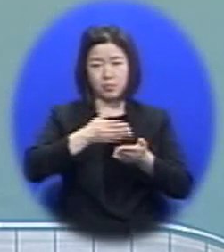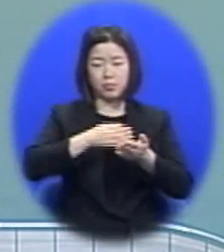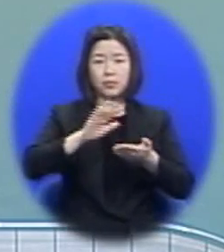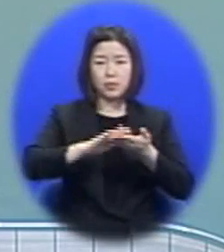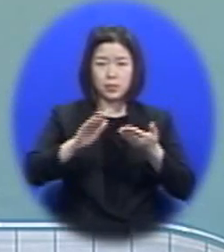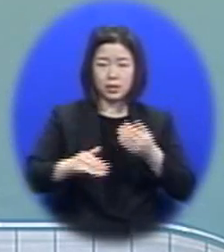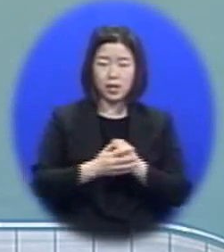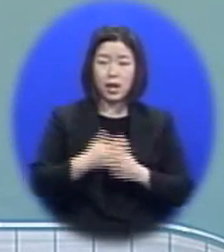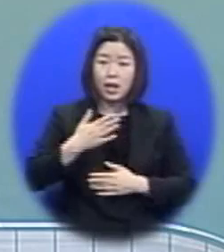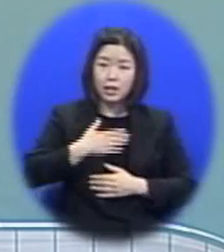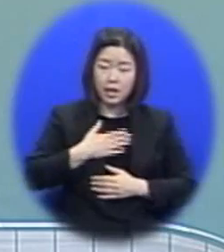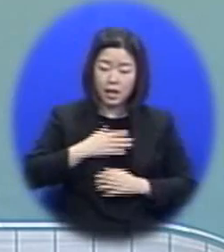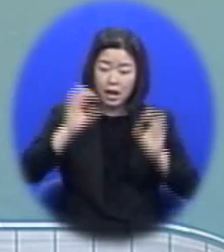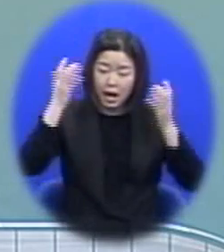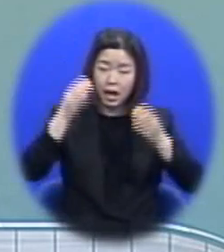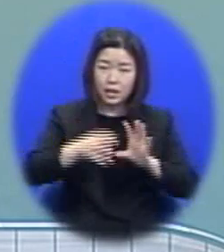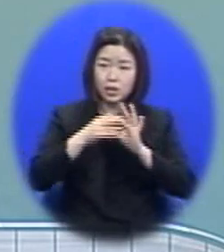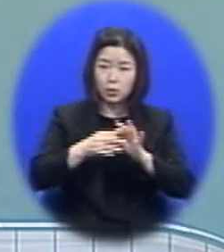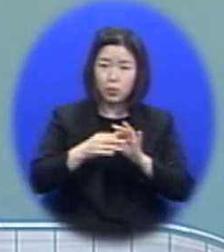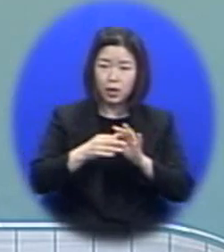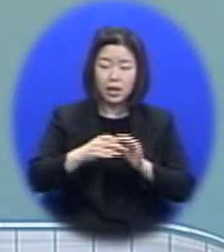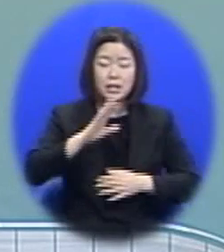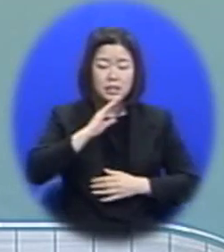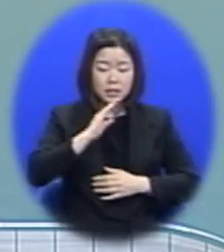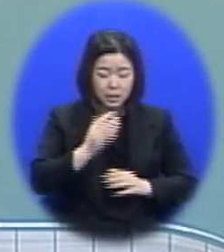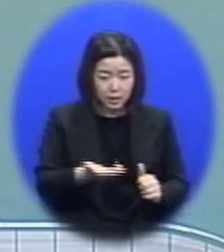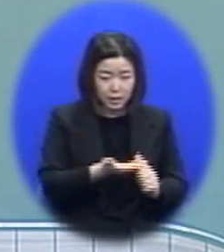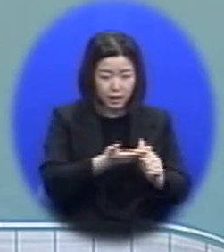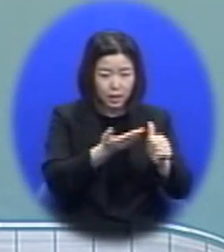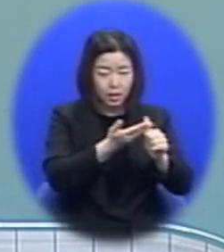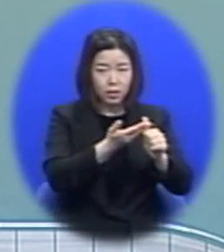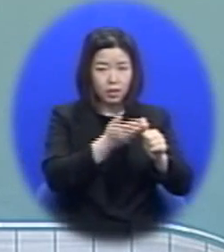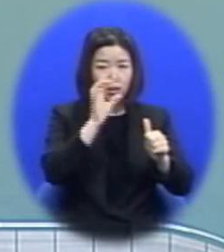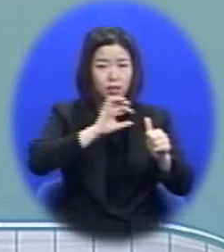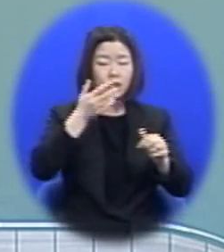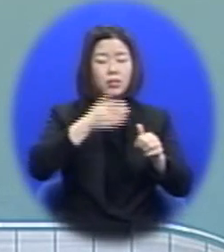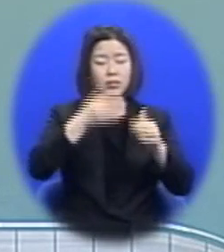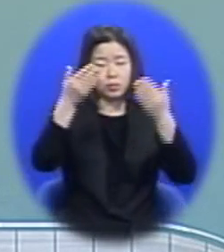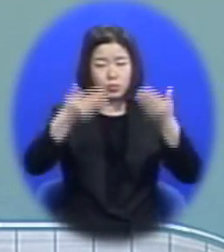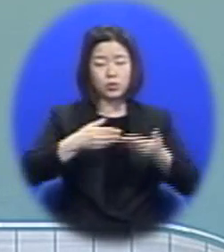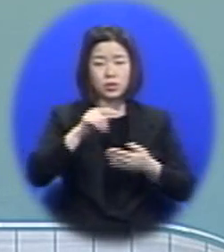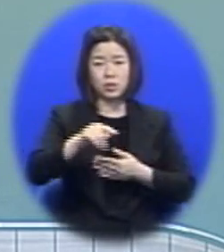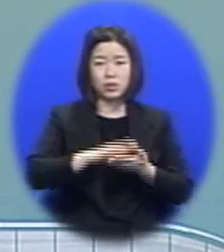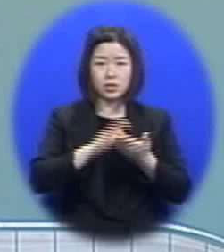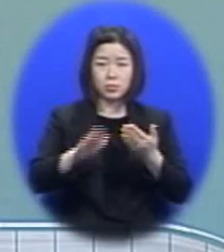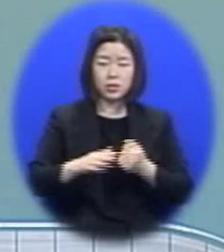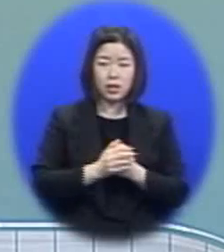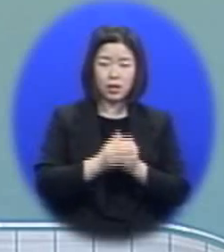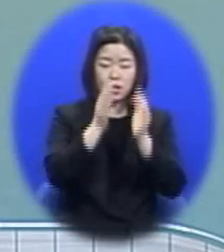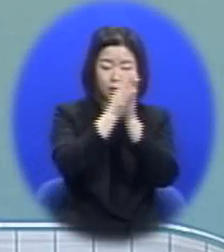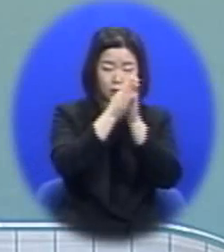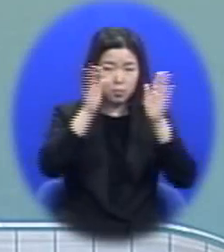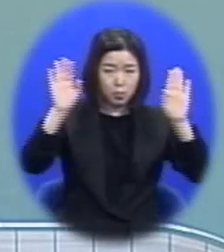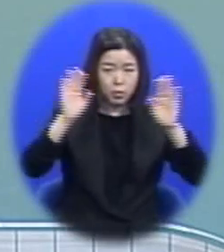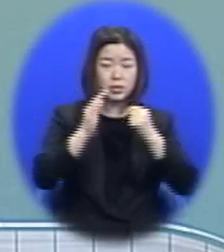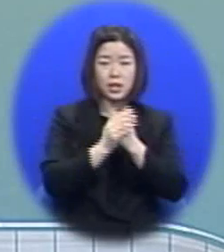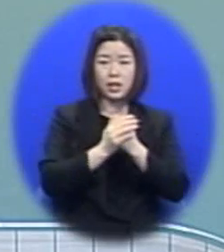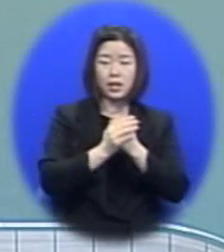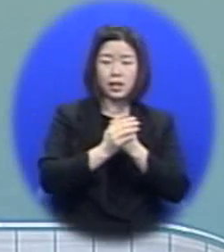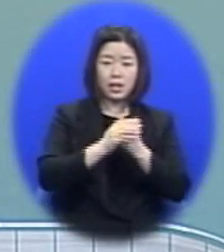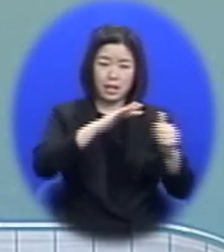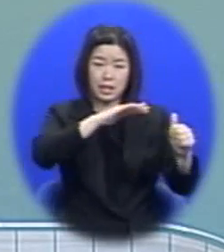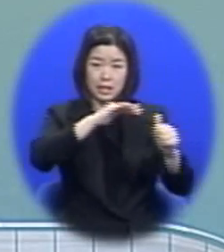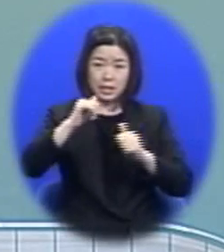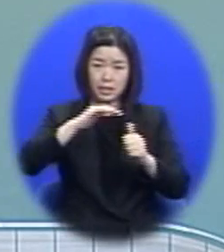기르는 것에 대한 실제적인 경험을 위해서 주시는 것입니다 모세와 사무엘 하나님이